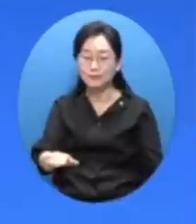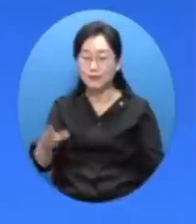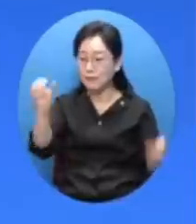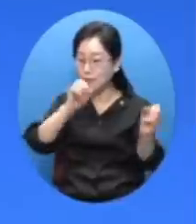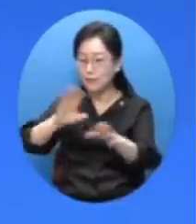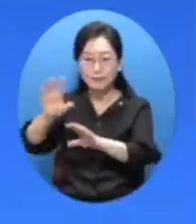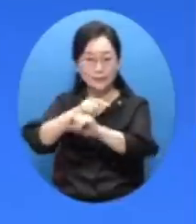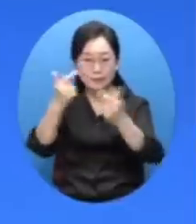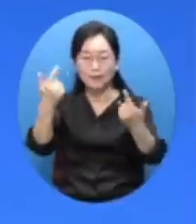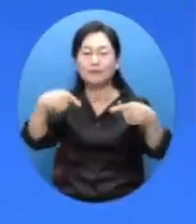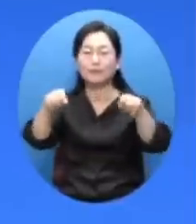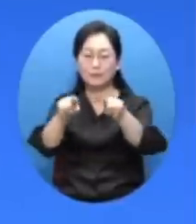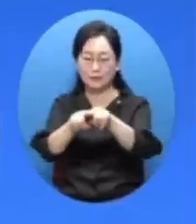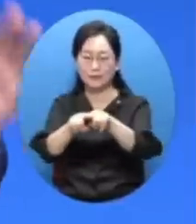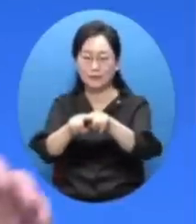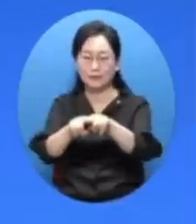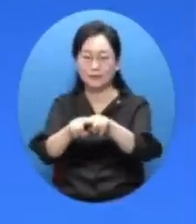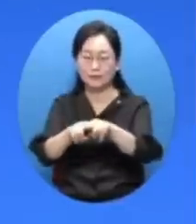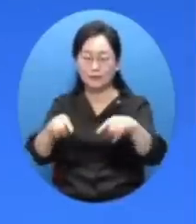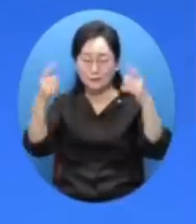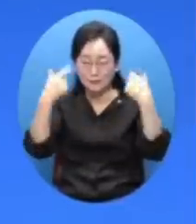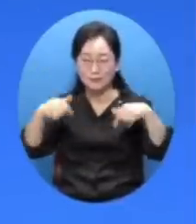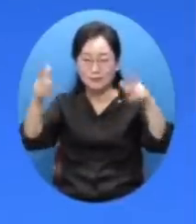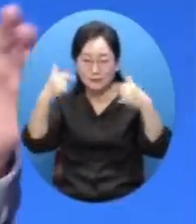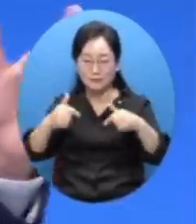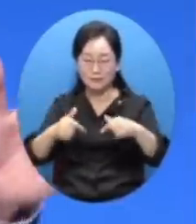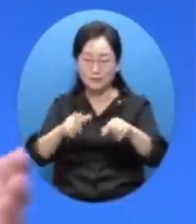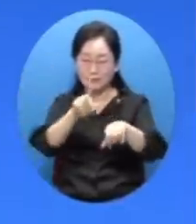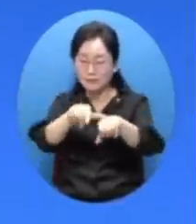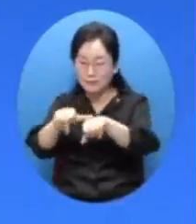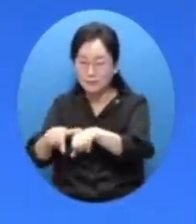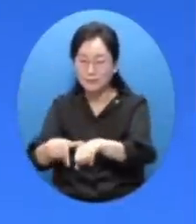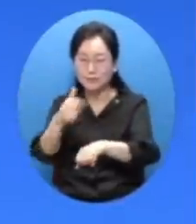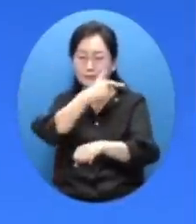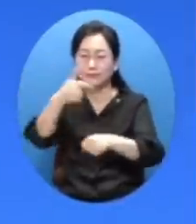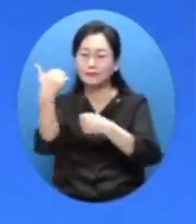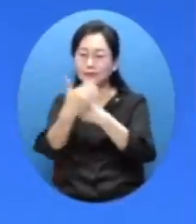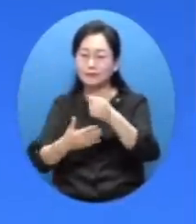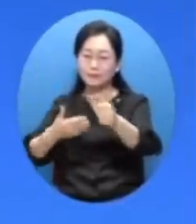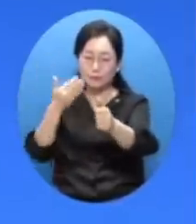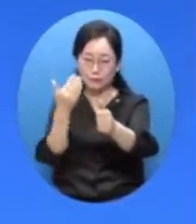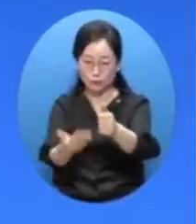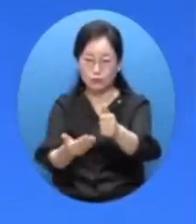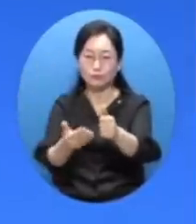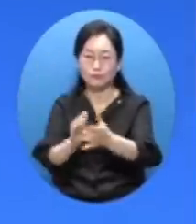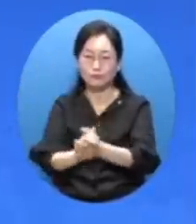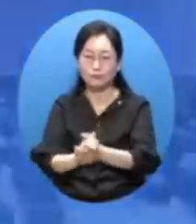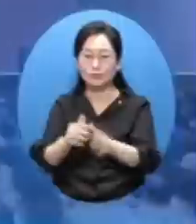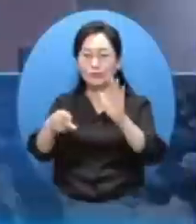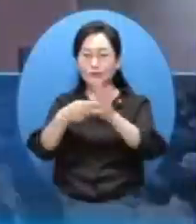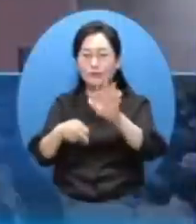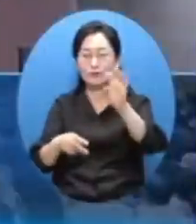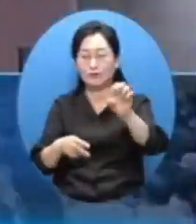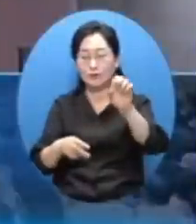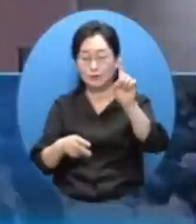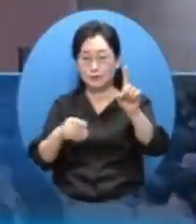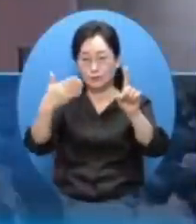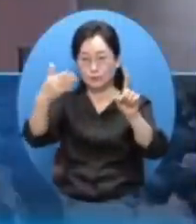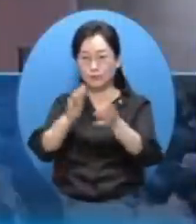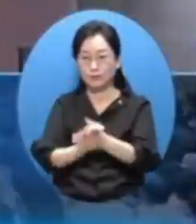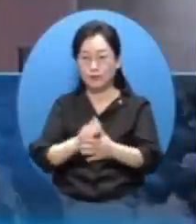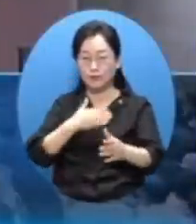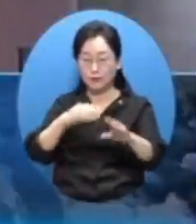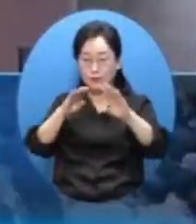버리지 않으시고 함께 하시며 날마다 순간마다 큰 은혜를 베풀어 주고 계십니다. 이사야 41장 9절을 말씀합니다.